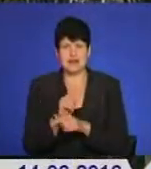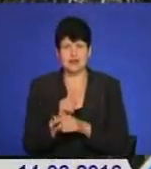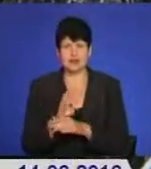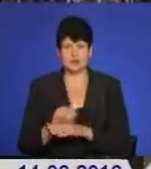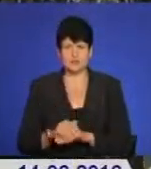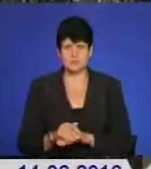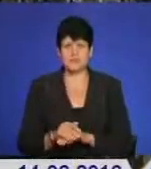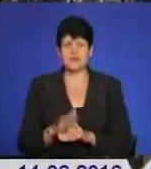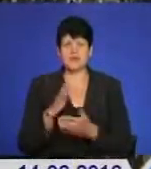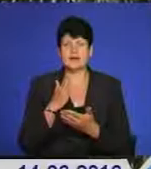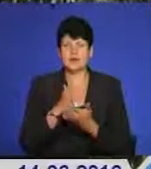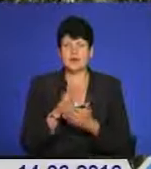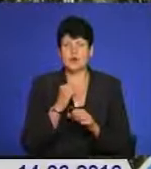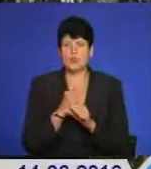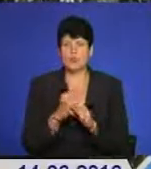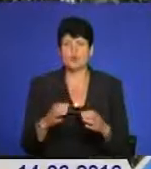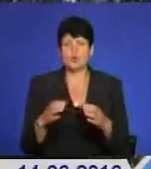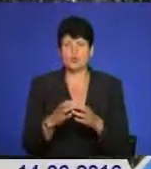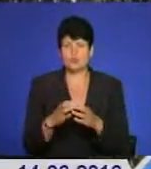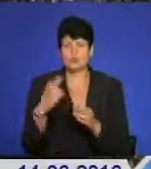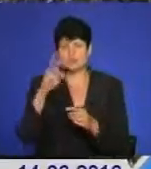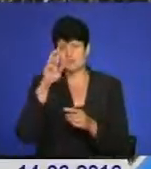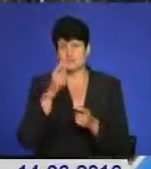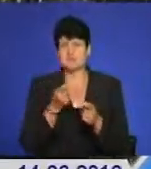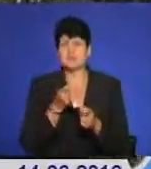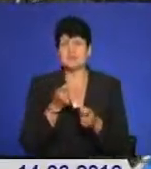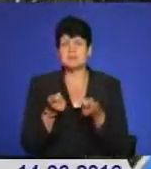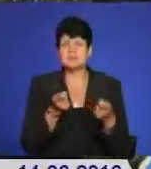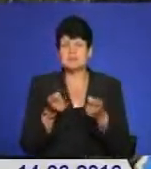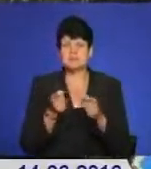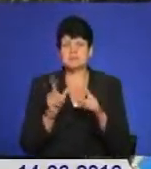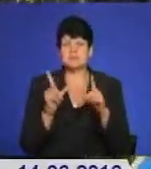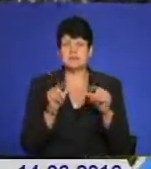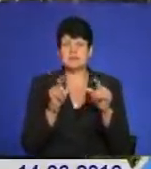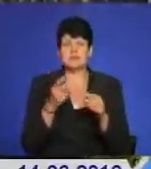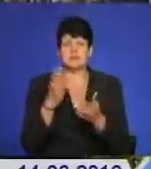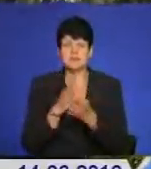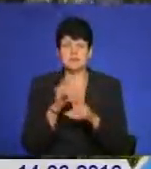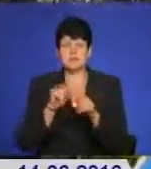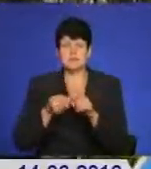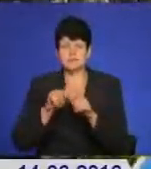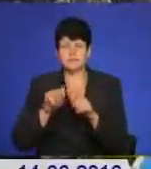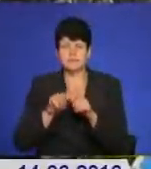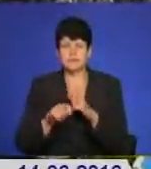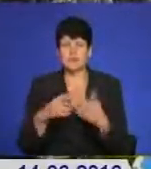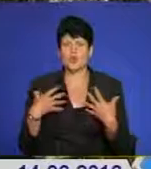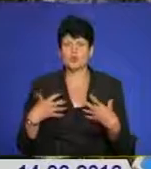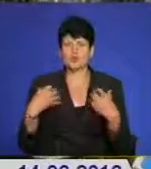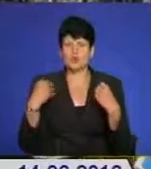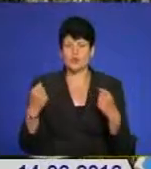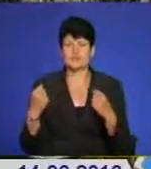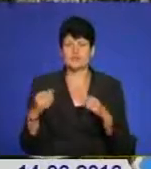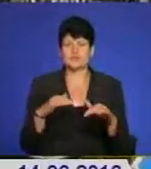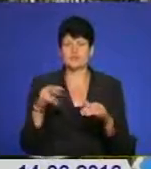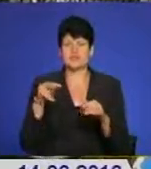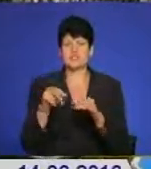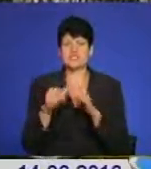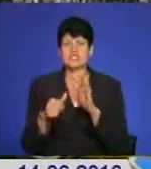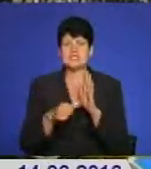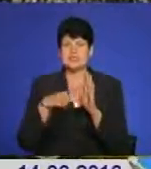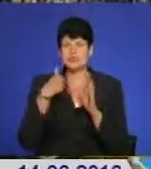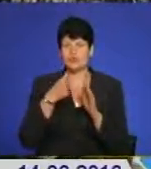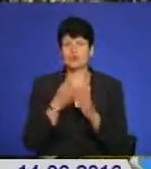при обласній державній адміністрації, і даною робочою групою здійснюється постійний контроль і моніторинг оздоровчої кампанії 2016 року.